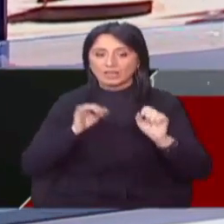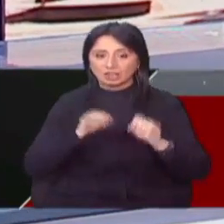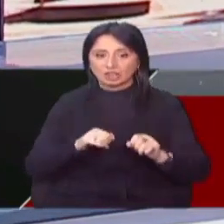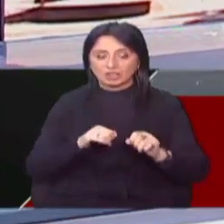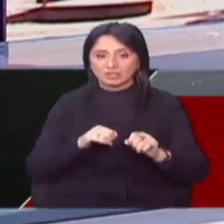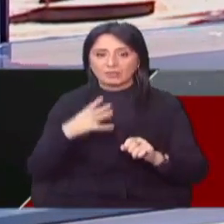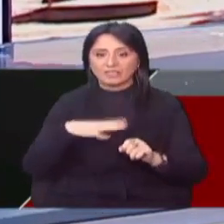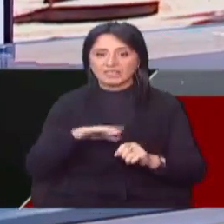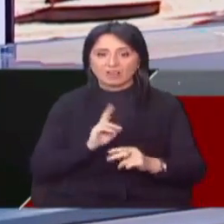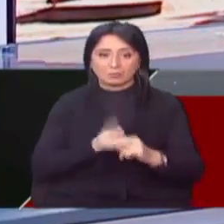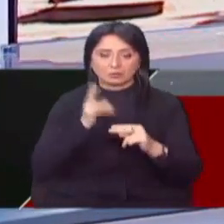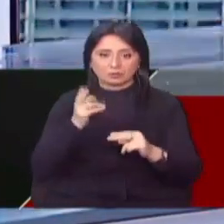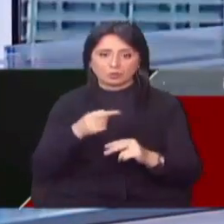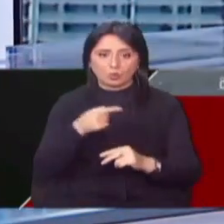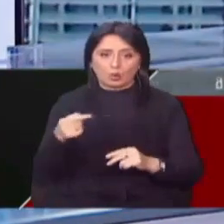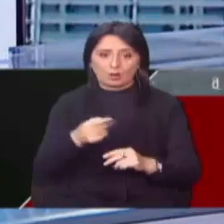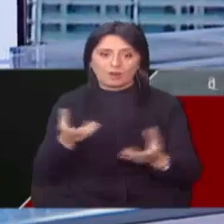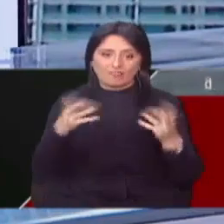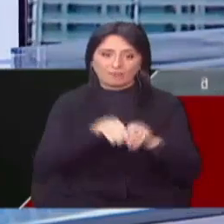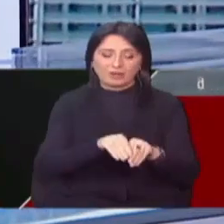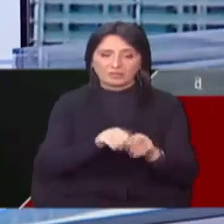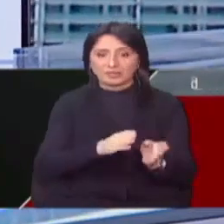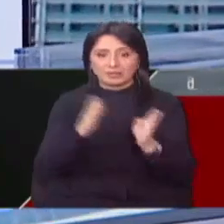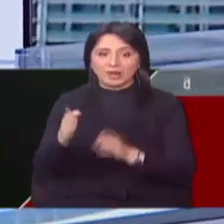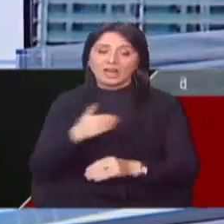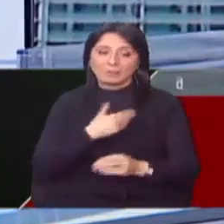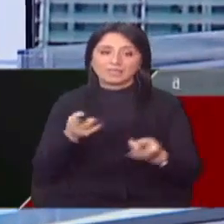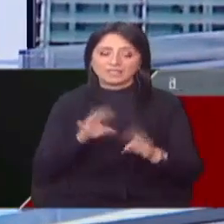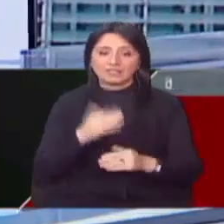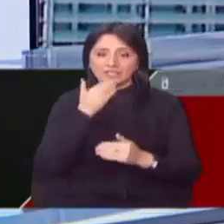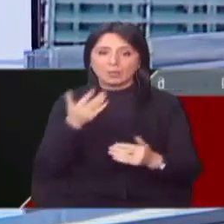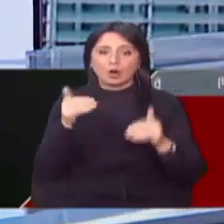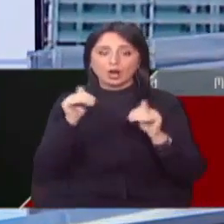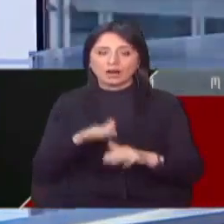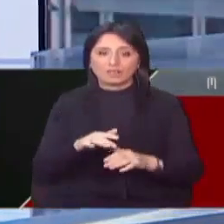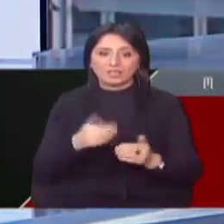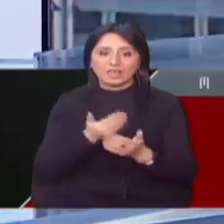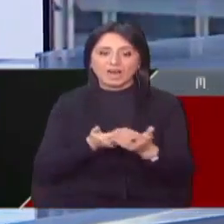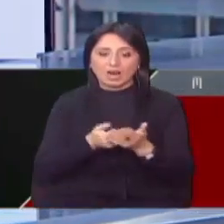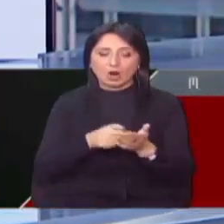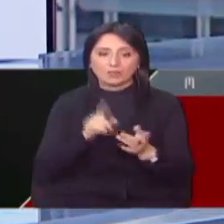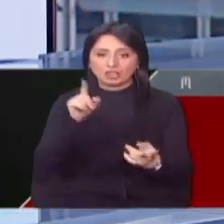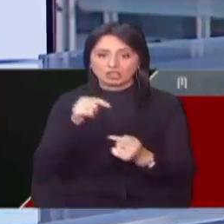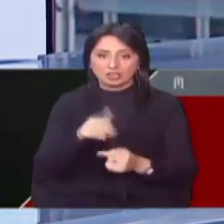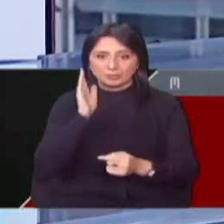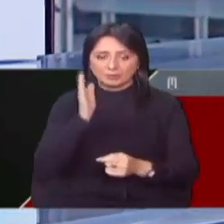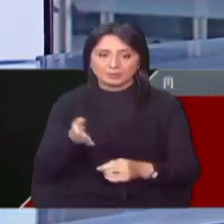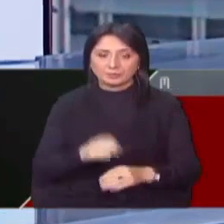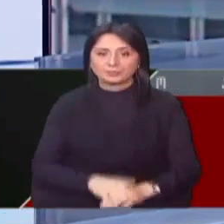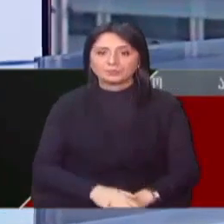şesezula sakartvelos saqitxze uarqopiti gavlena ikonios tumtsa imets itoveba rom sablo gadaçqotleba rekomendatsiebis şesabamisad